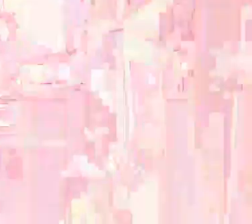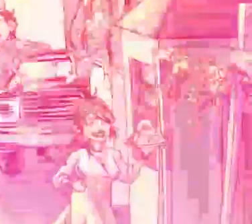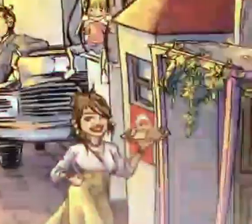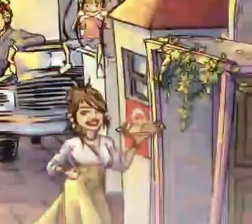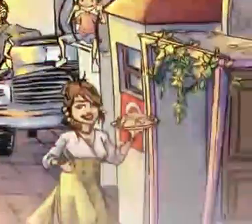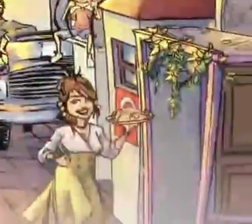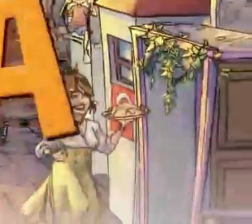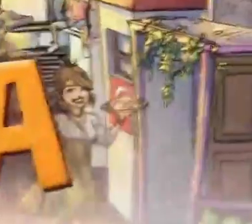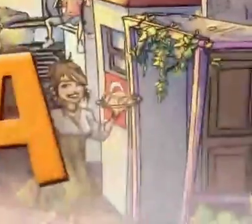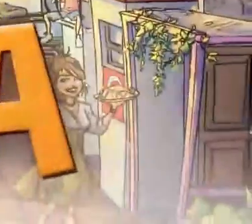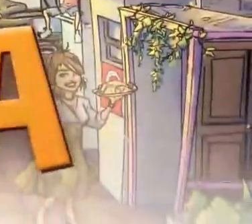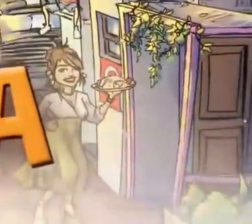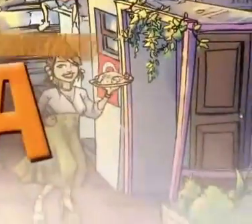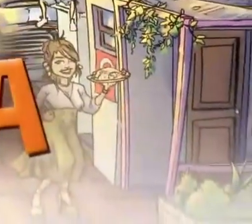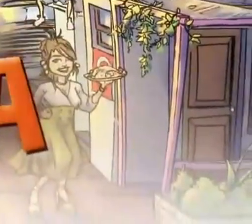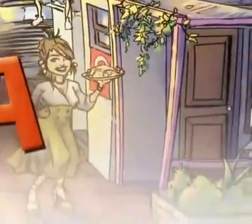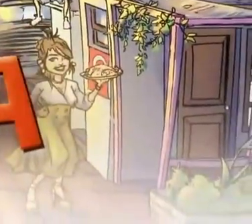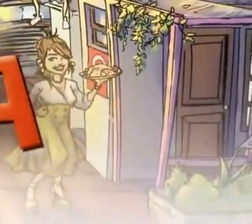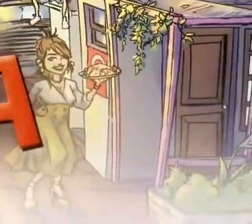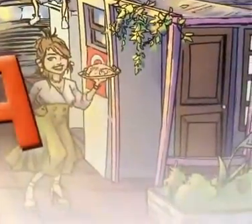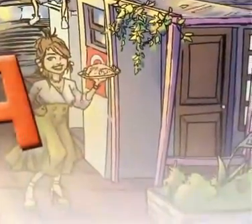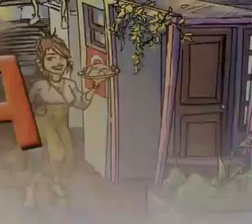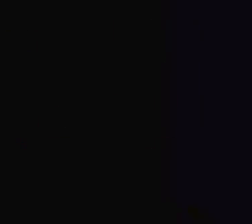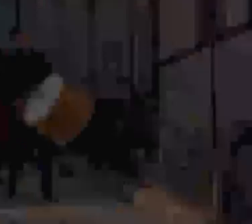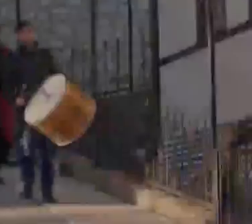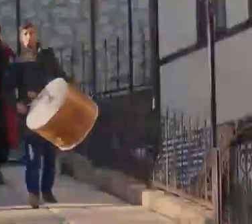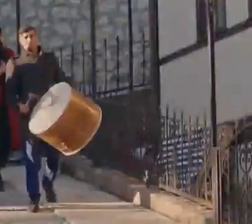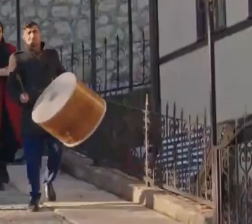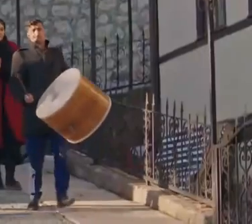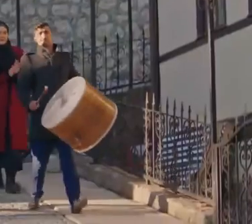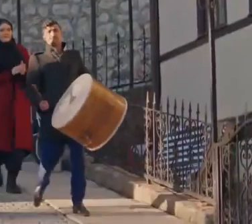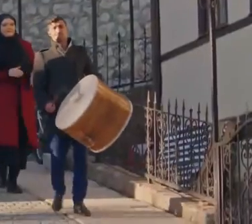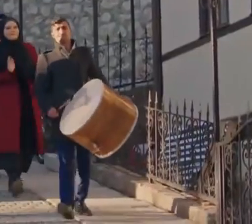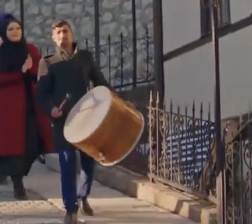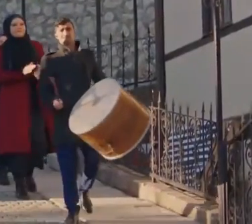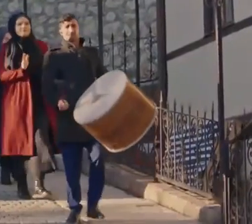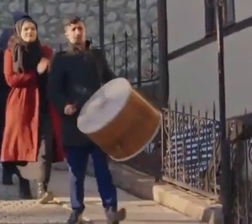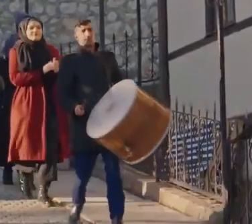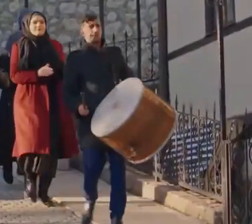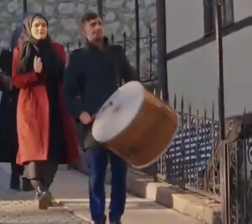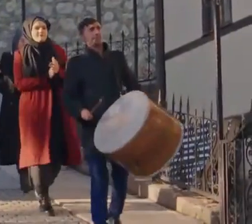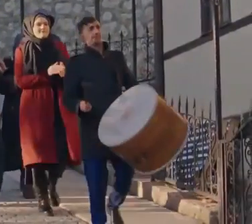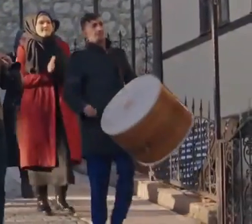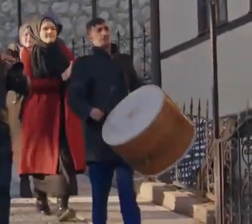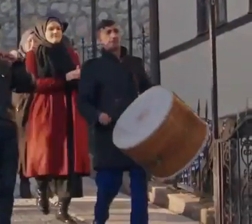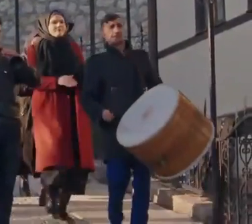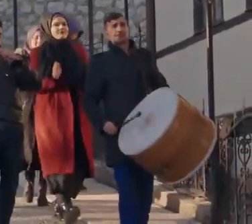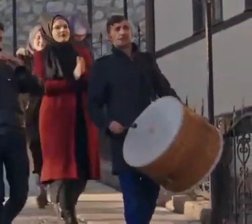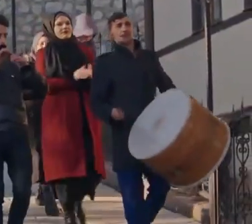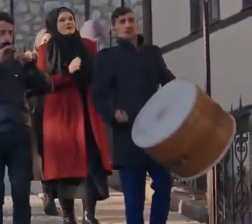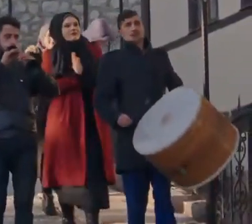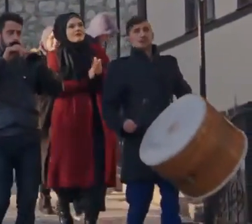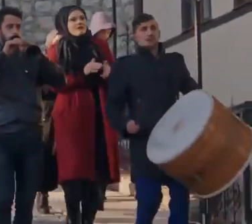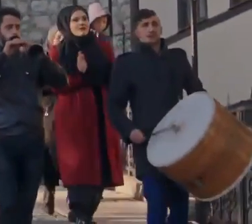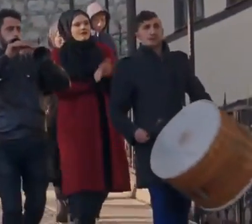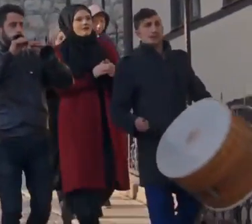Yalaza 19. bölüm. Mahallenin karikatürize edildiği fonda Osman Sınav ve Hasan Kaçan'dan Yalaza yazdı. Gündüz vakti. Düğün olayı